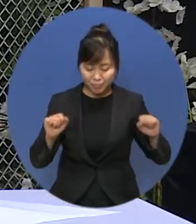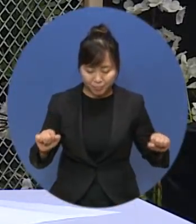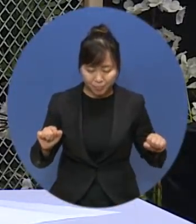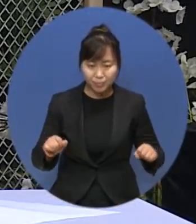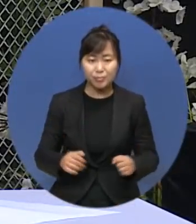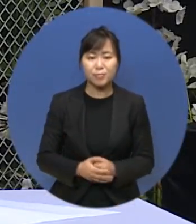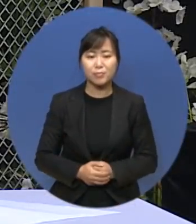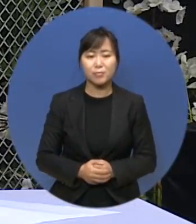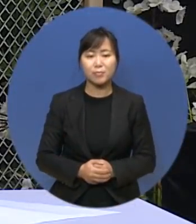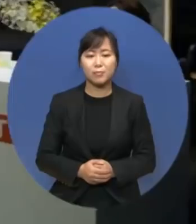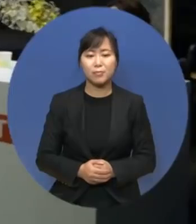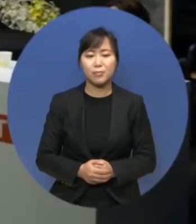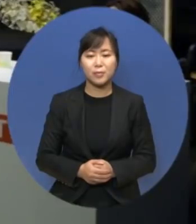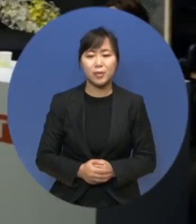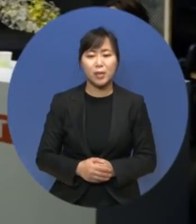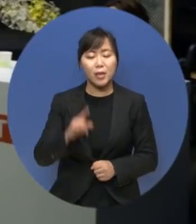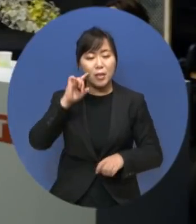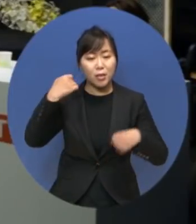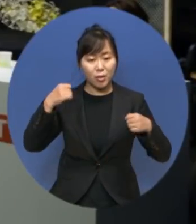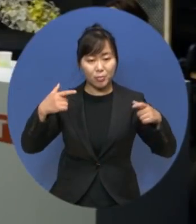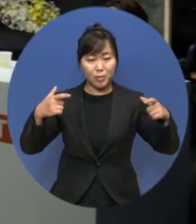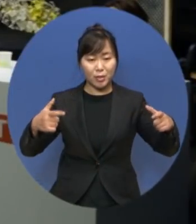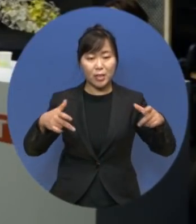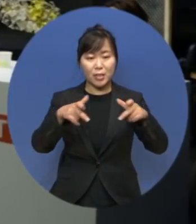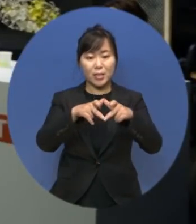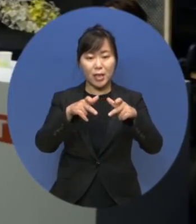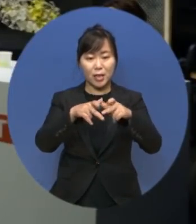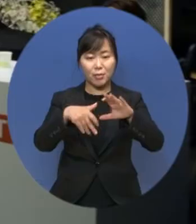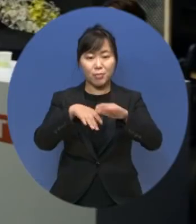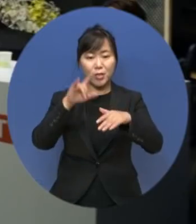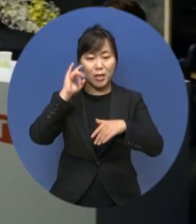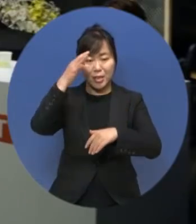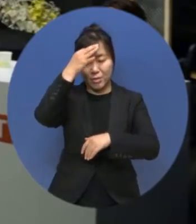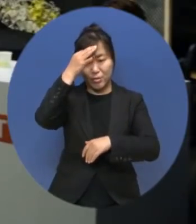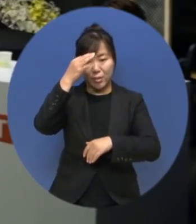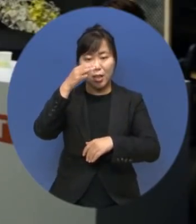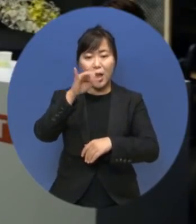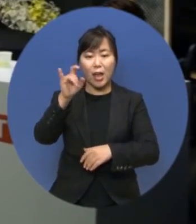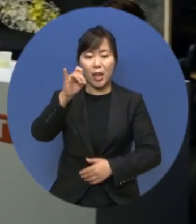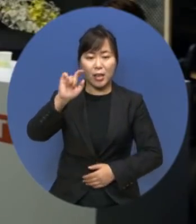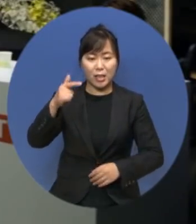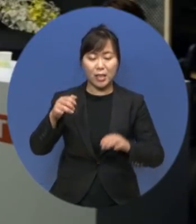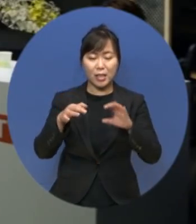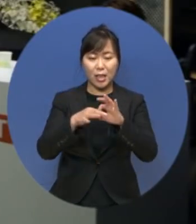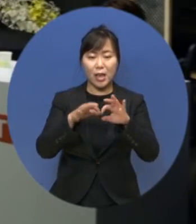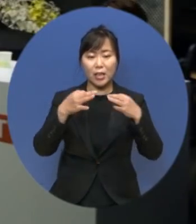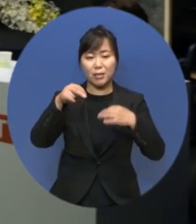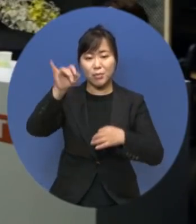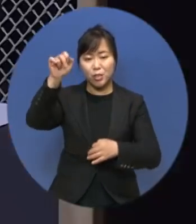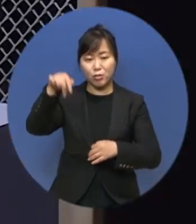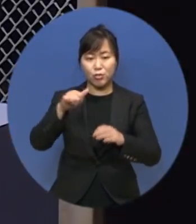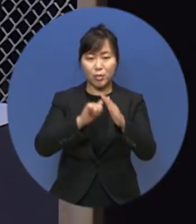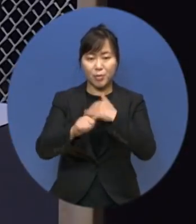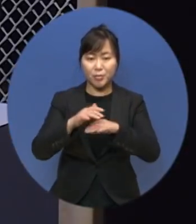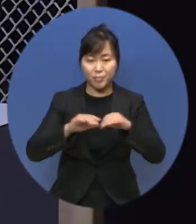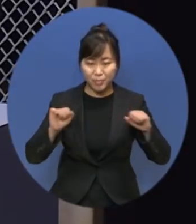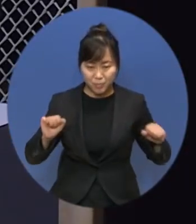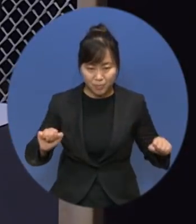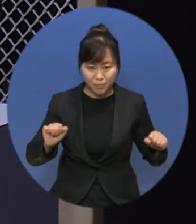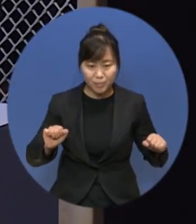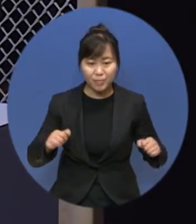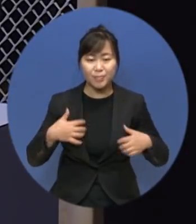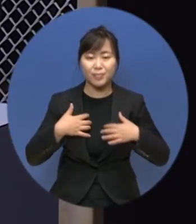안녕하세요. 네, 연극 분야를 대표해서는 장애인 문화예술극단 A인의 김지수 대표님께서 자리해 주셨습니다.